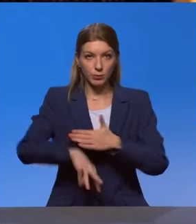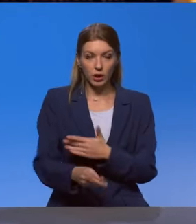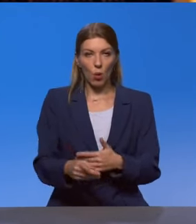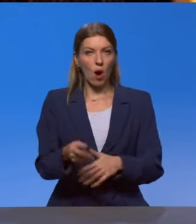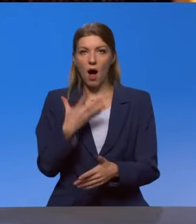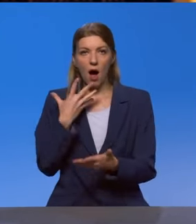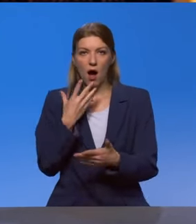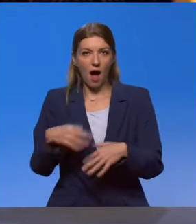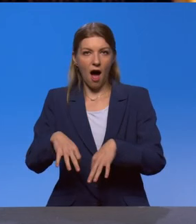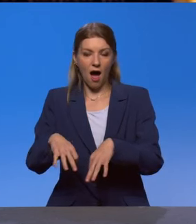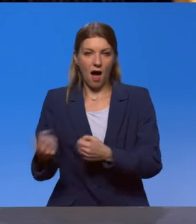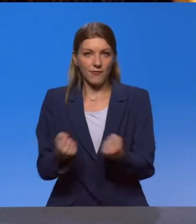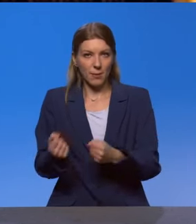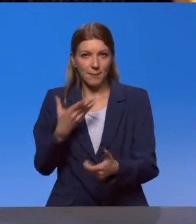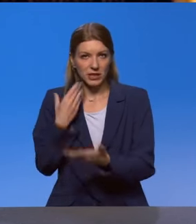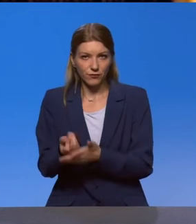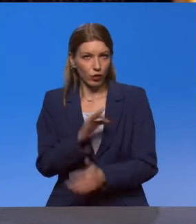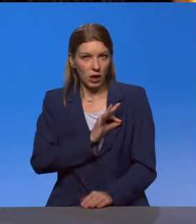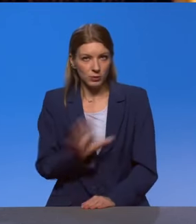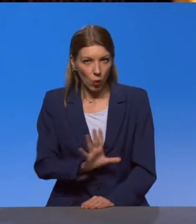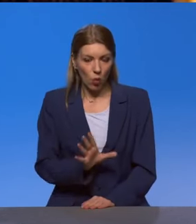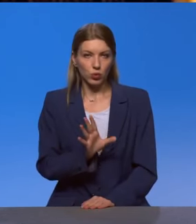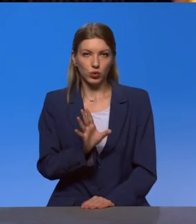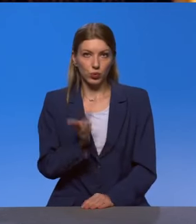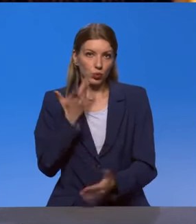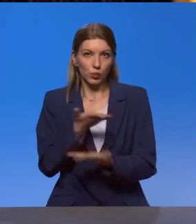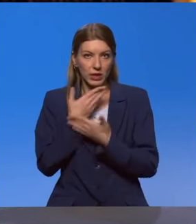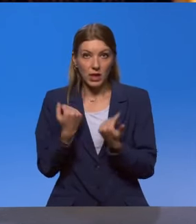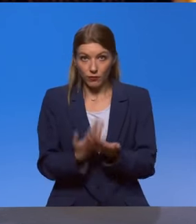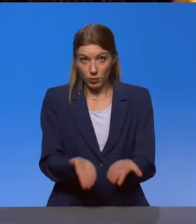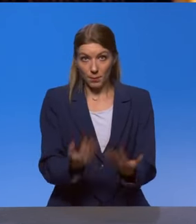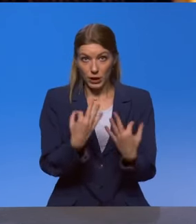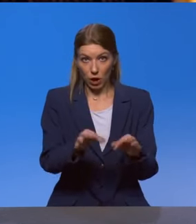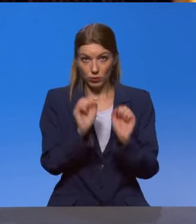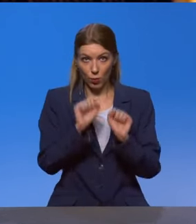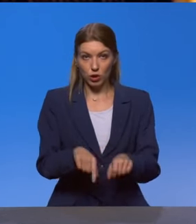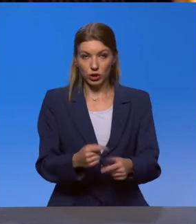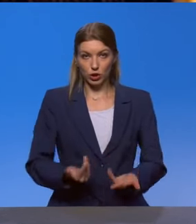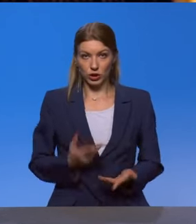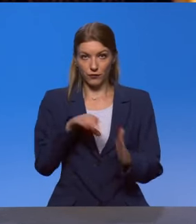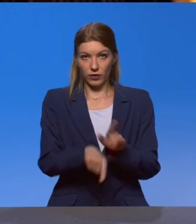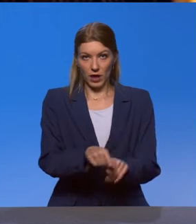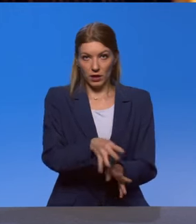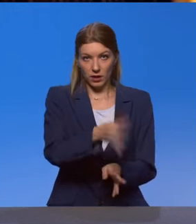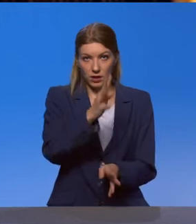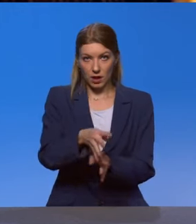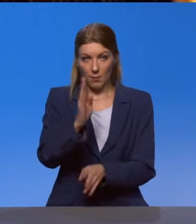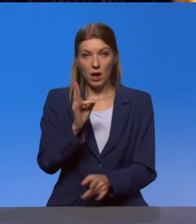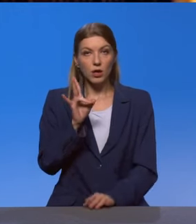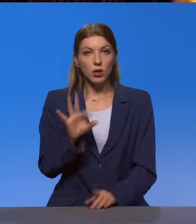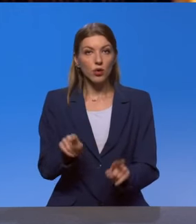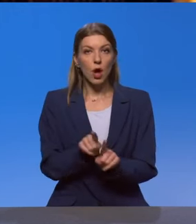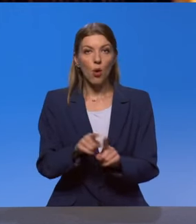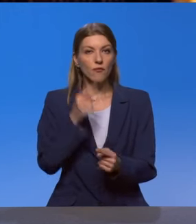или каршерингом. Да? То есть, пожалуйста, вы можете жить вот в этих домах. Но, соответственно, такого понятия,